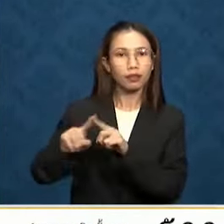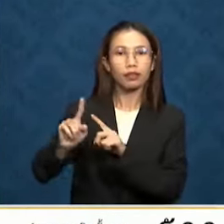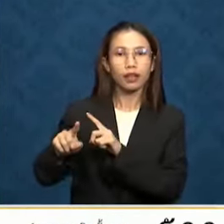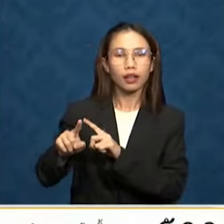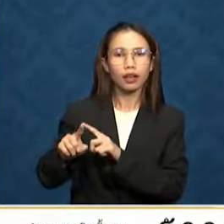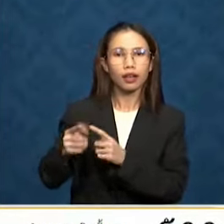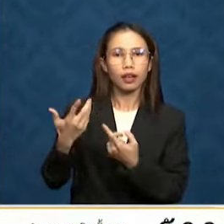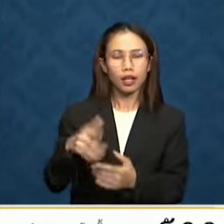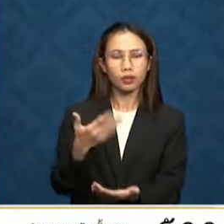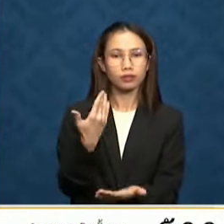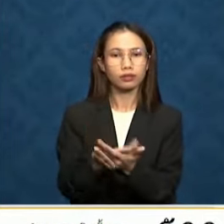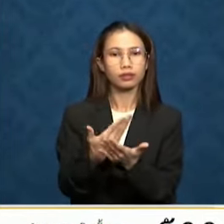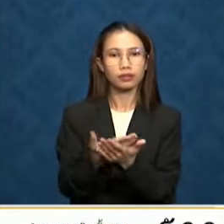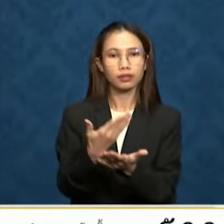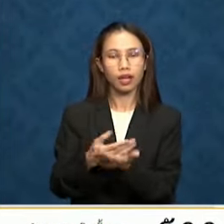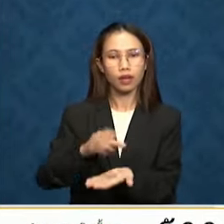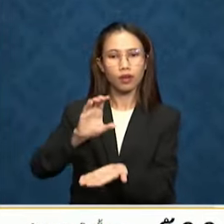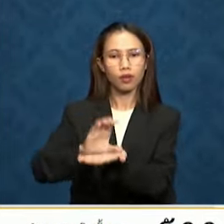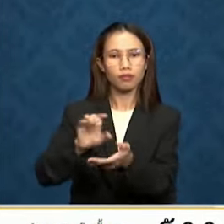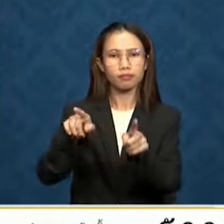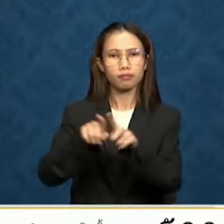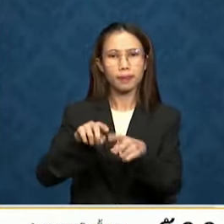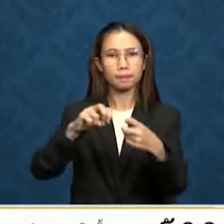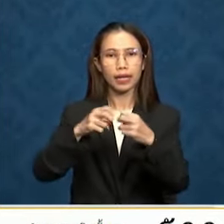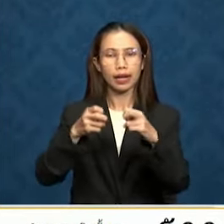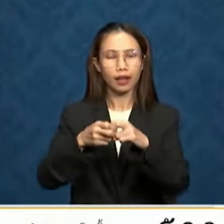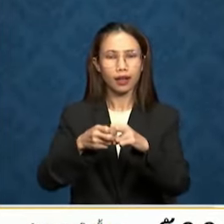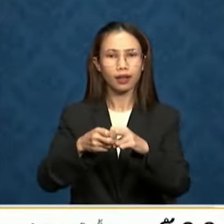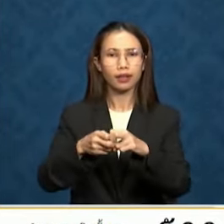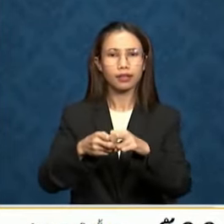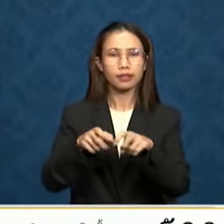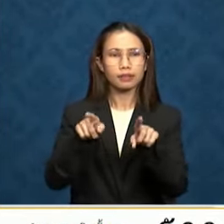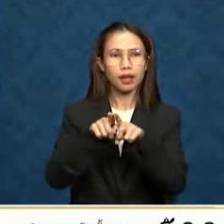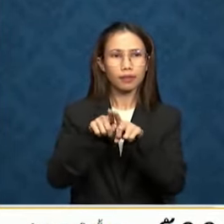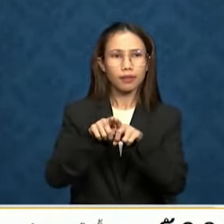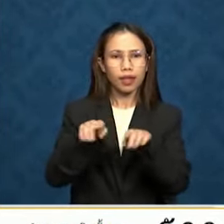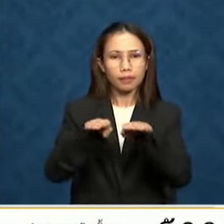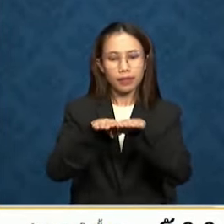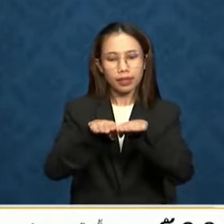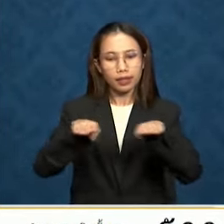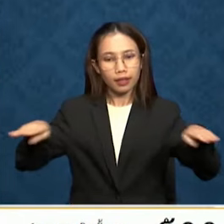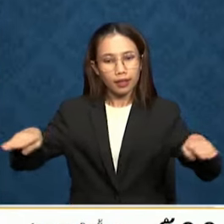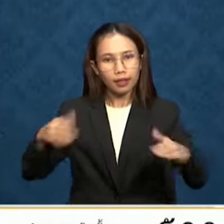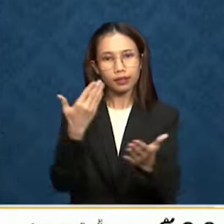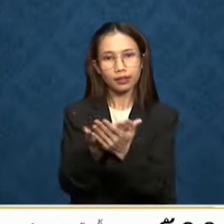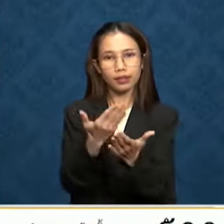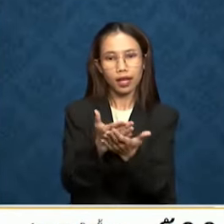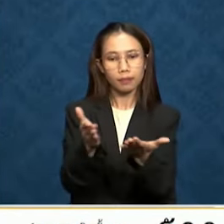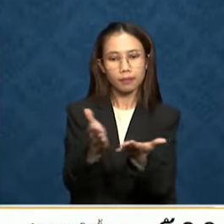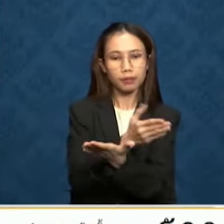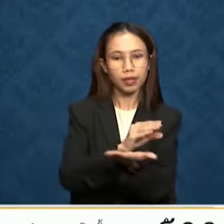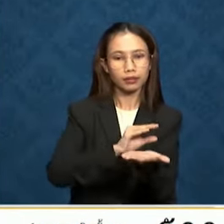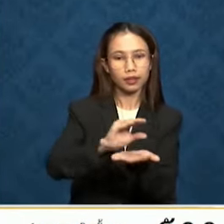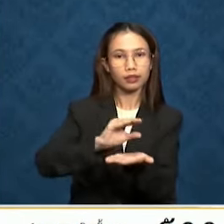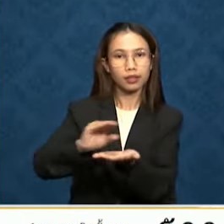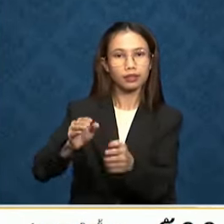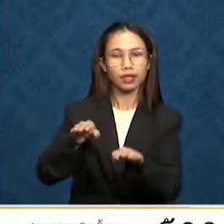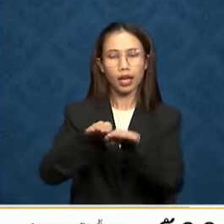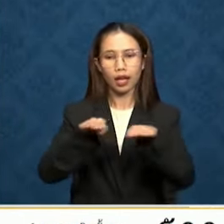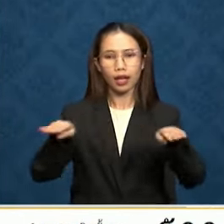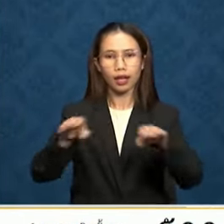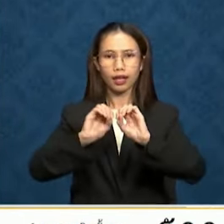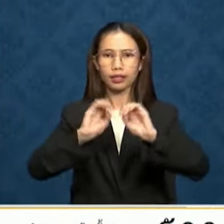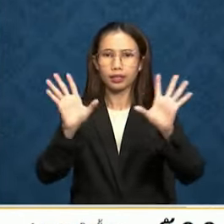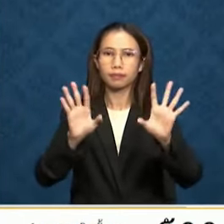การงบประมาณเนี่ยก็เป็นหลุมดำค่ะท่านประธานไม่มีหลักเกณฑ์การจัดสรรที่ชัดเจนดิฉันเคยไป